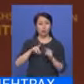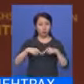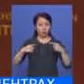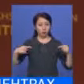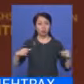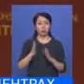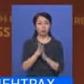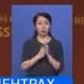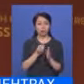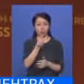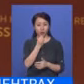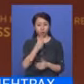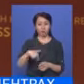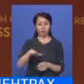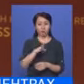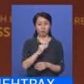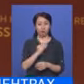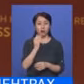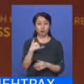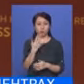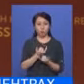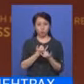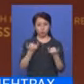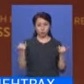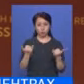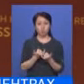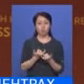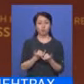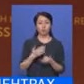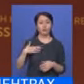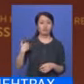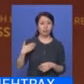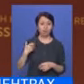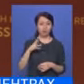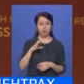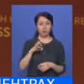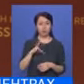растительных продуктов. Всем получателям услуг назначен комплекс витаминов и минералов.